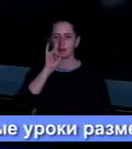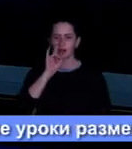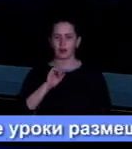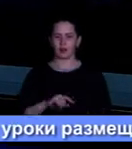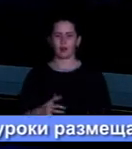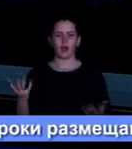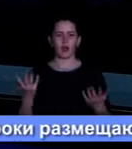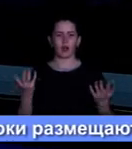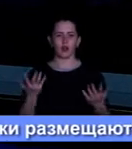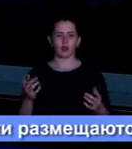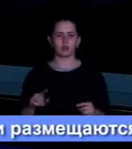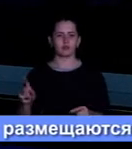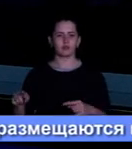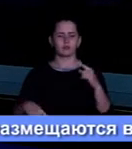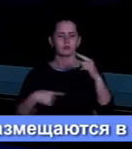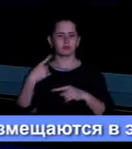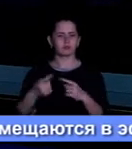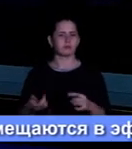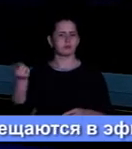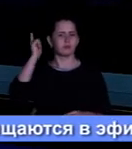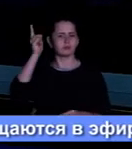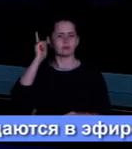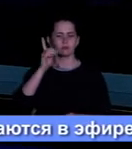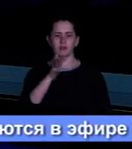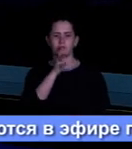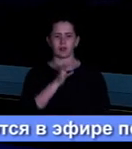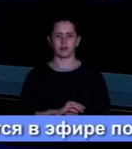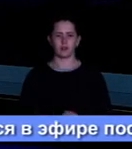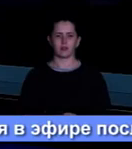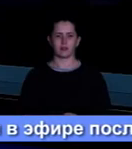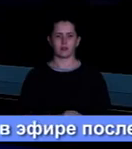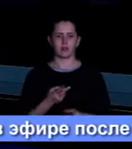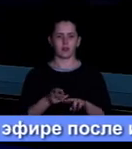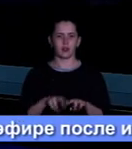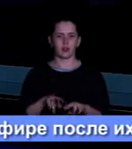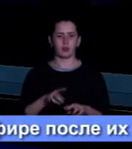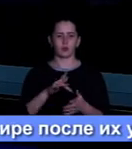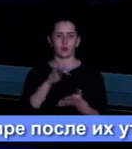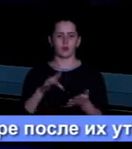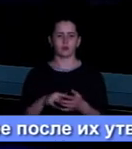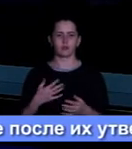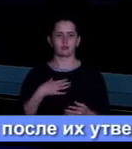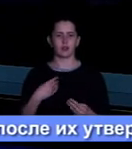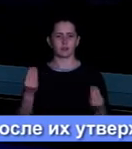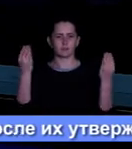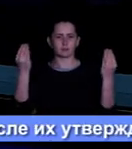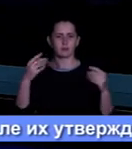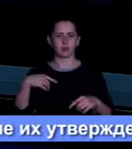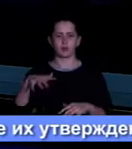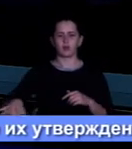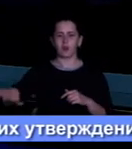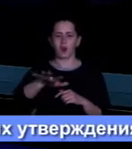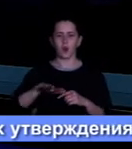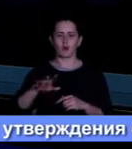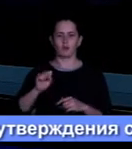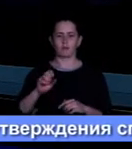Самарканда, который исчисляется тысячелетиями. Этот город прославил наш народ на